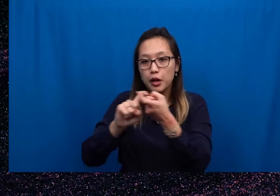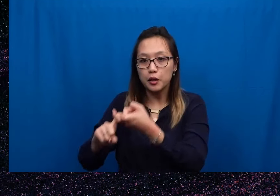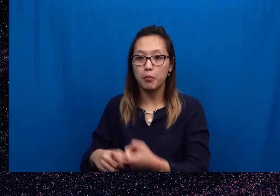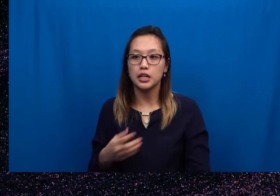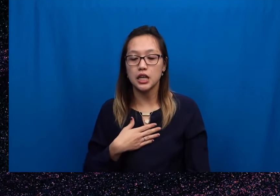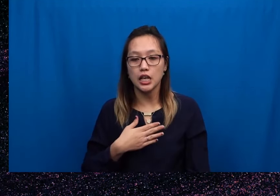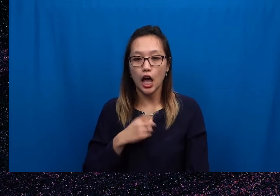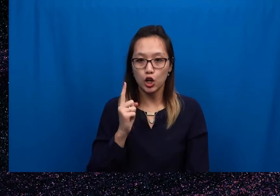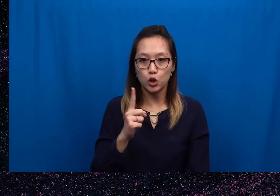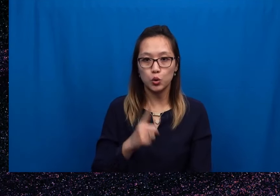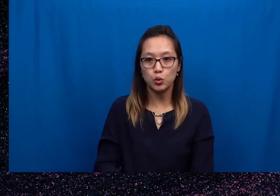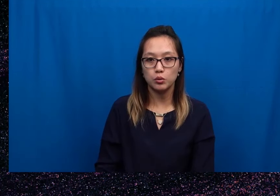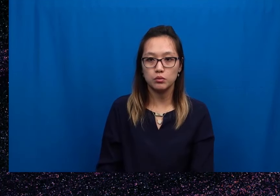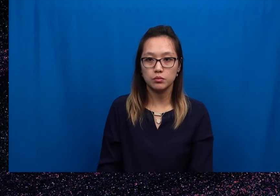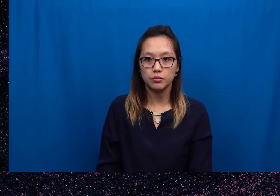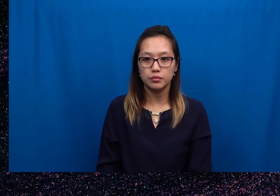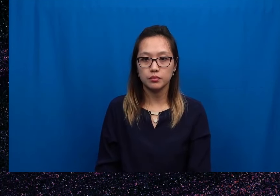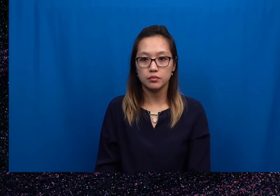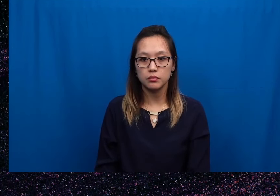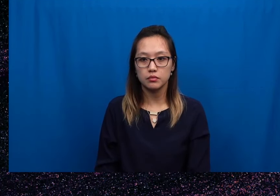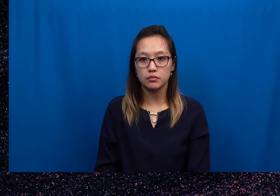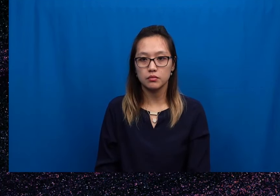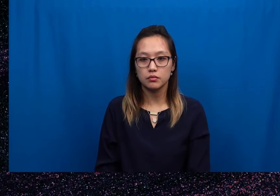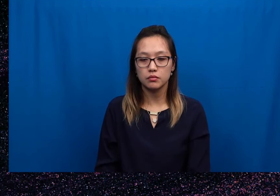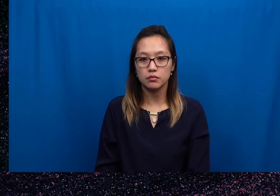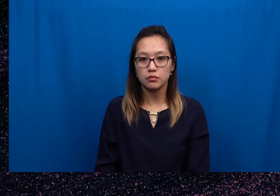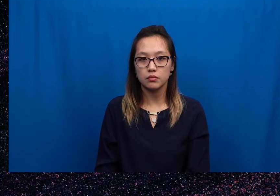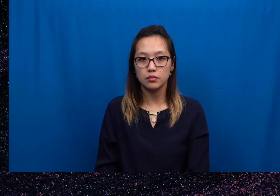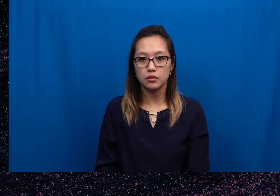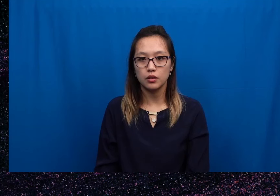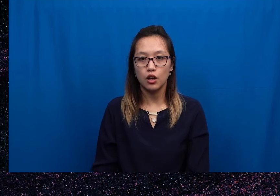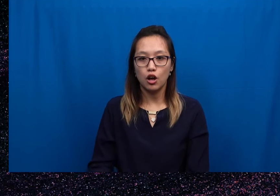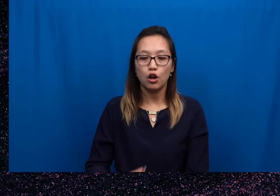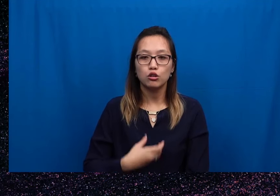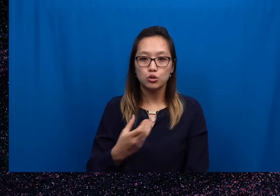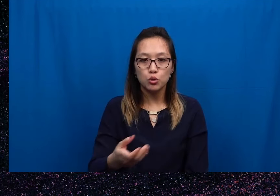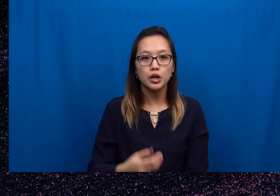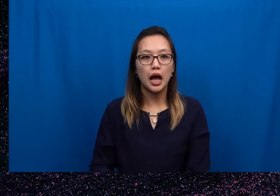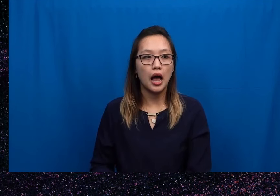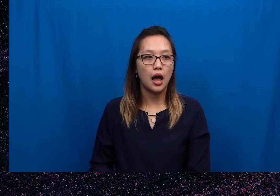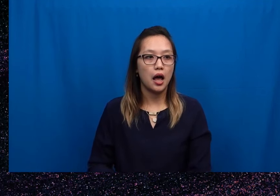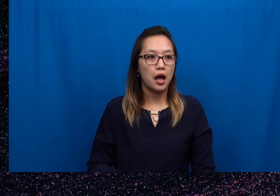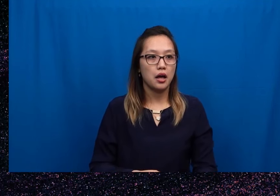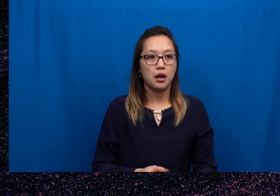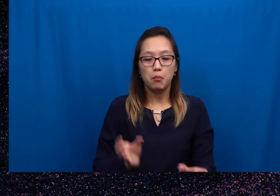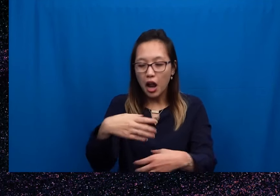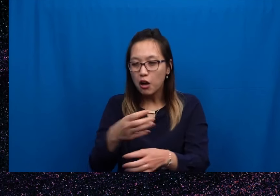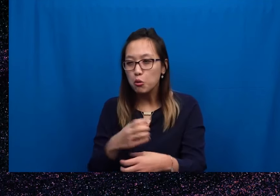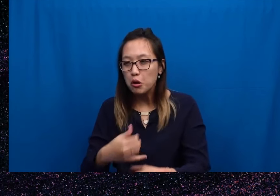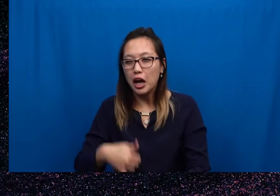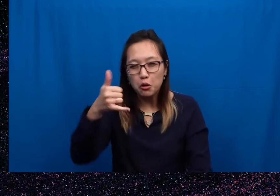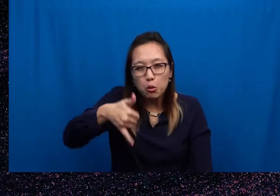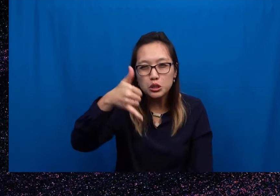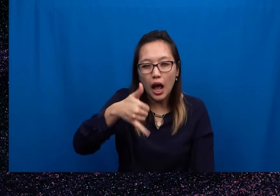seluruh teman-teman saya membanggakan kalau bisa melakukan satu perbuatan yang saya tahu itu adalah dosa.